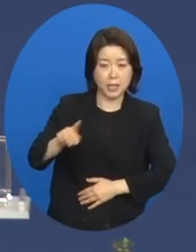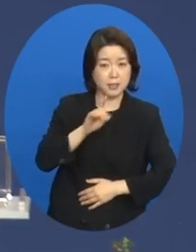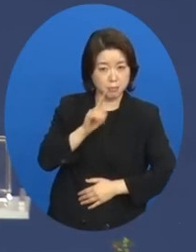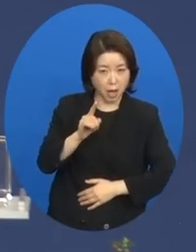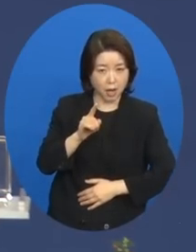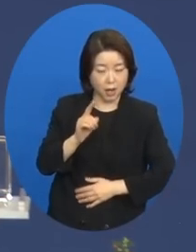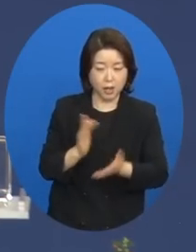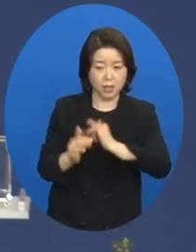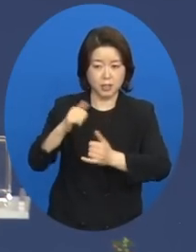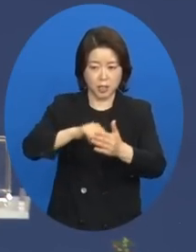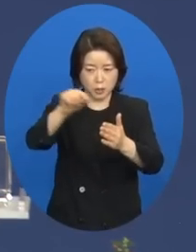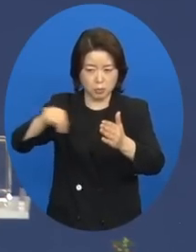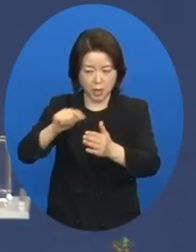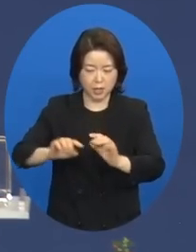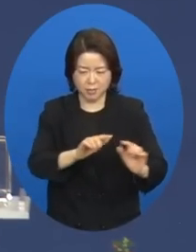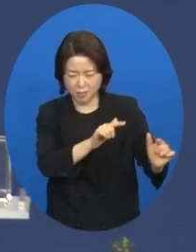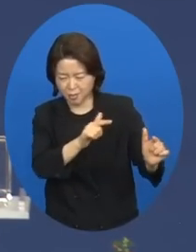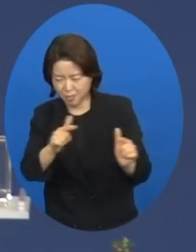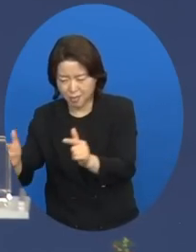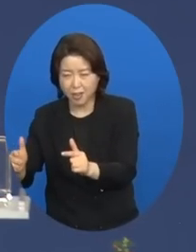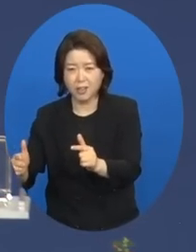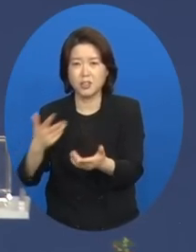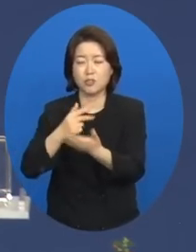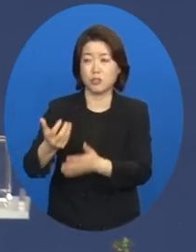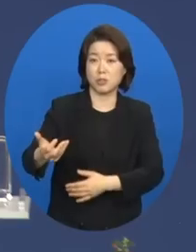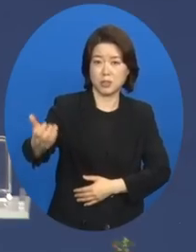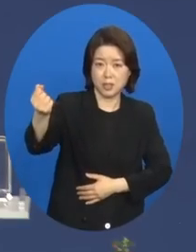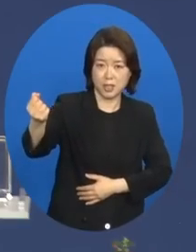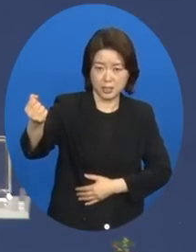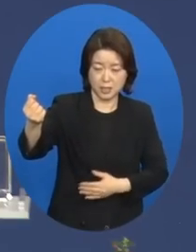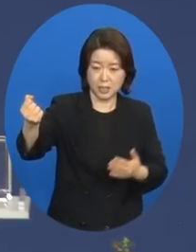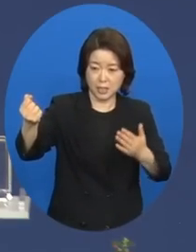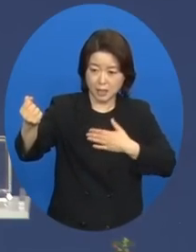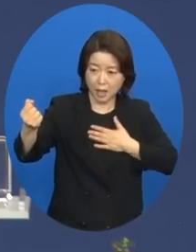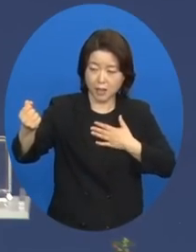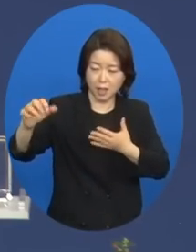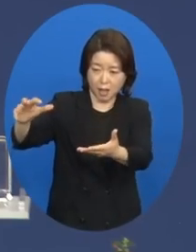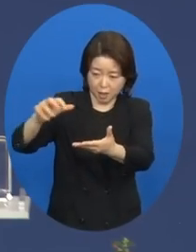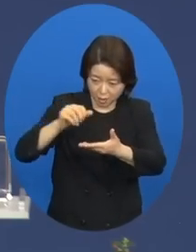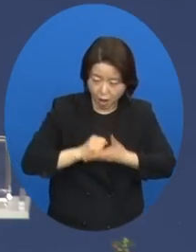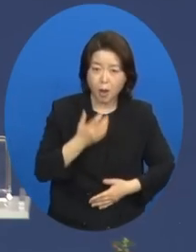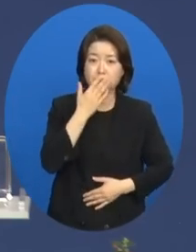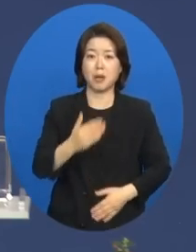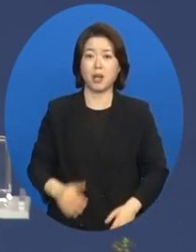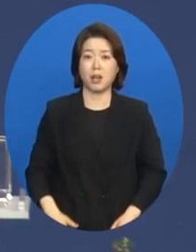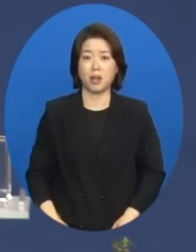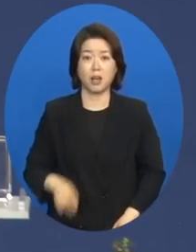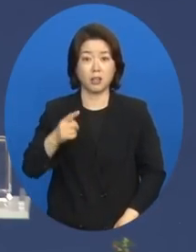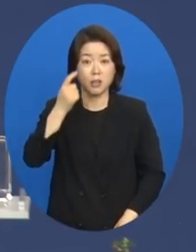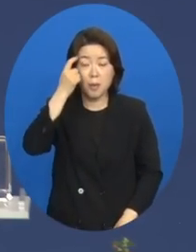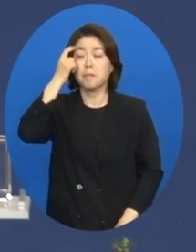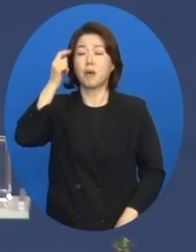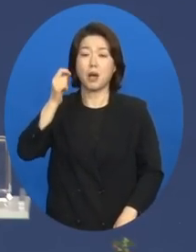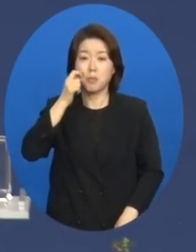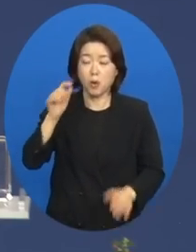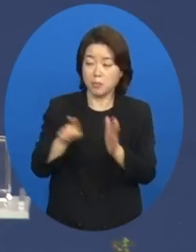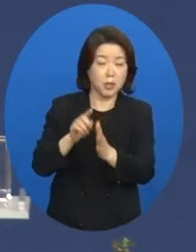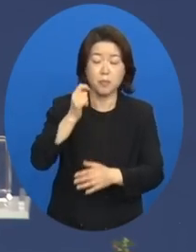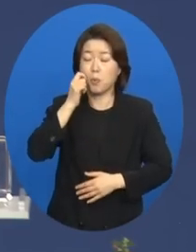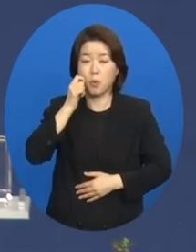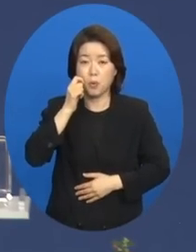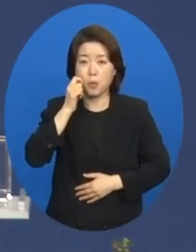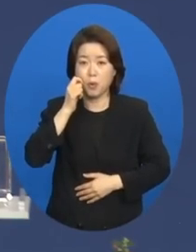예수님 안에 있는 모든 그 주님이 가지고 계신 걸 다 누리게 됐다는 말이에요. 이걸 깨닫질 못하고 믿질